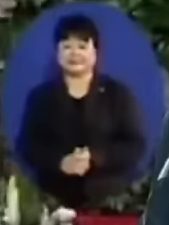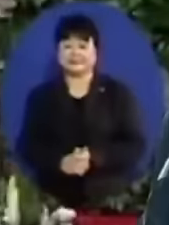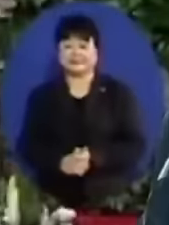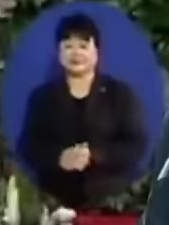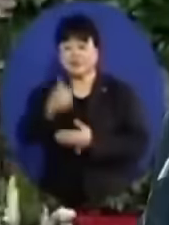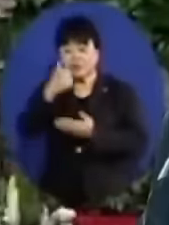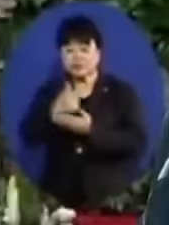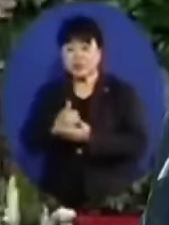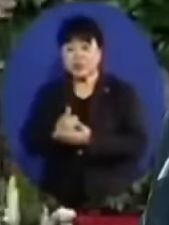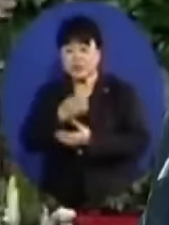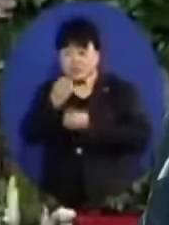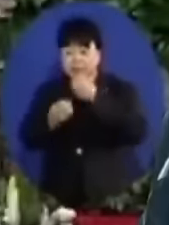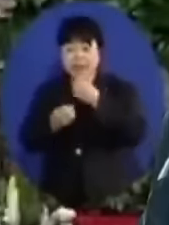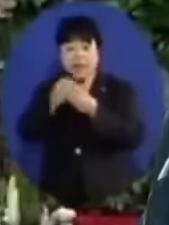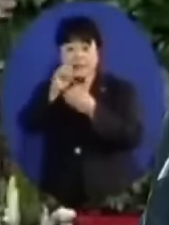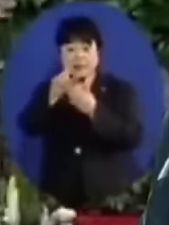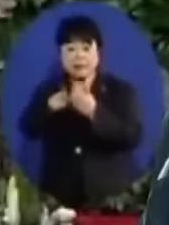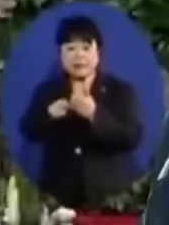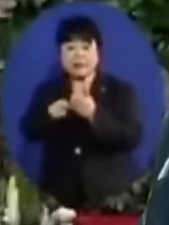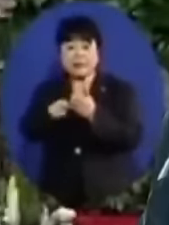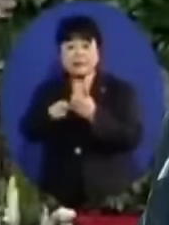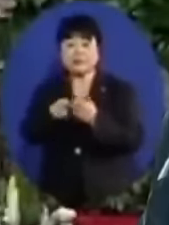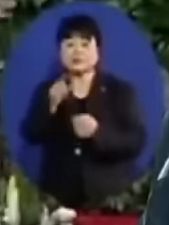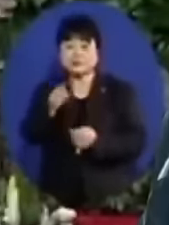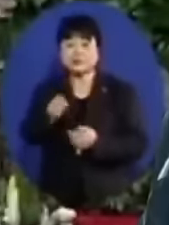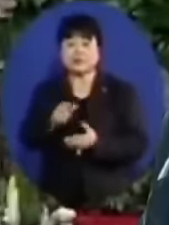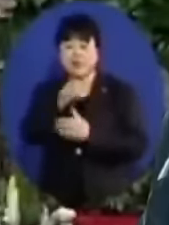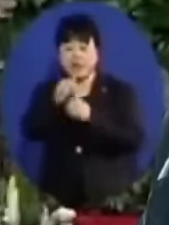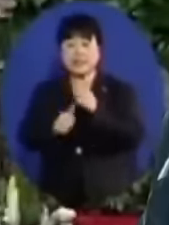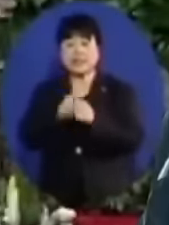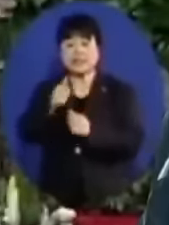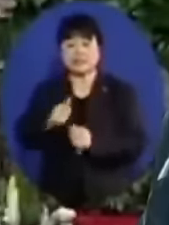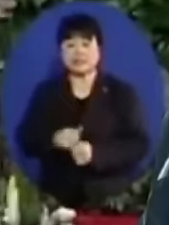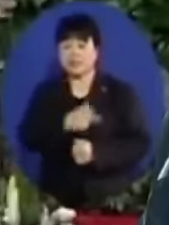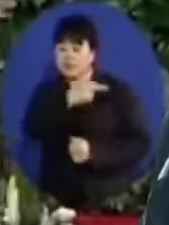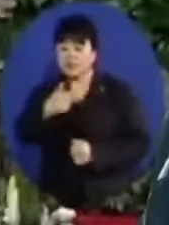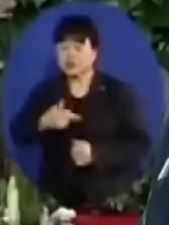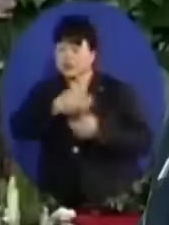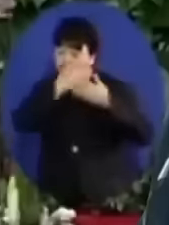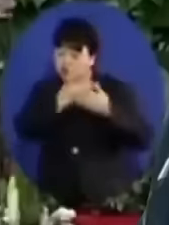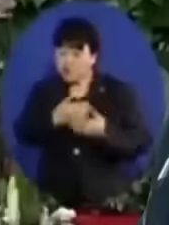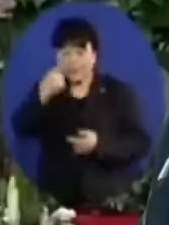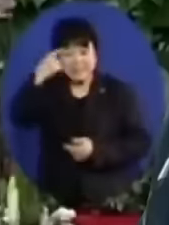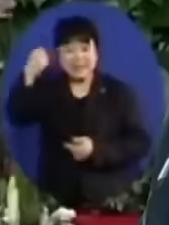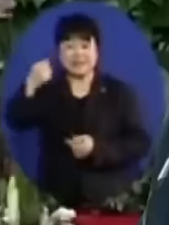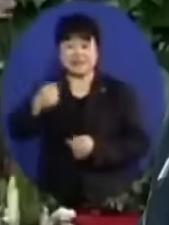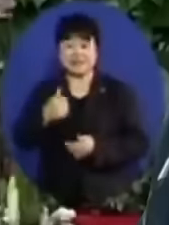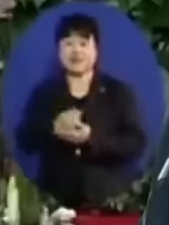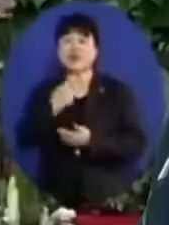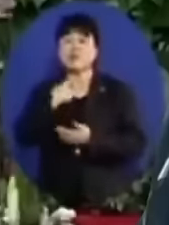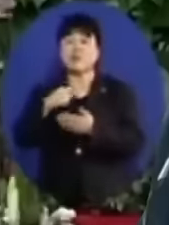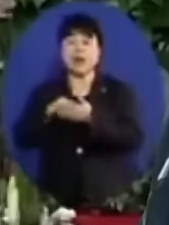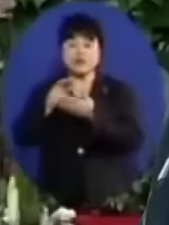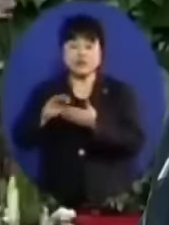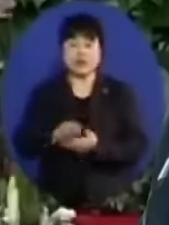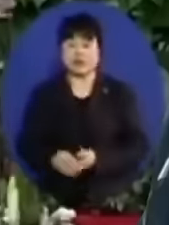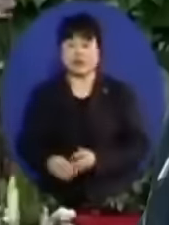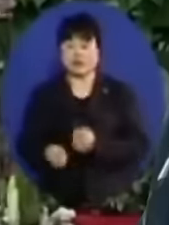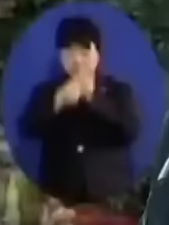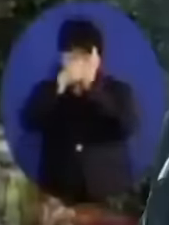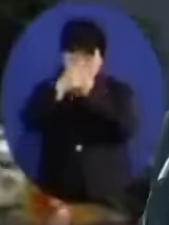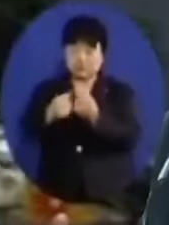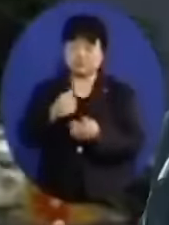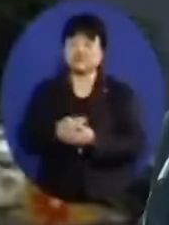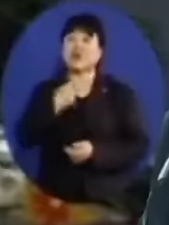우리 죄를 자백한다는 것, 이것을 하나님은 굉장히 귀하게 보시는 것입니다. 죄를 지고 난 다음에도 내가 무슨 죄를 지었노?